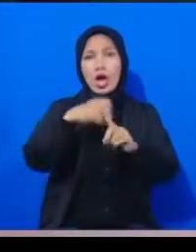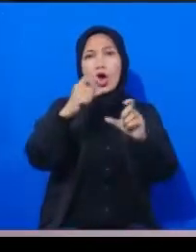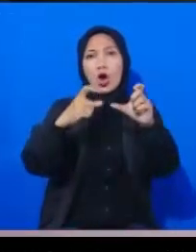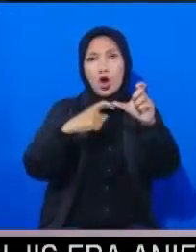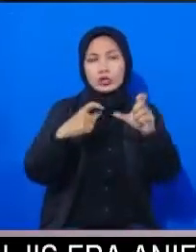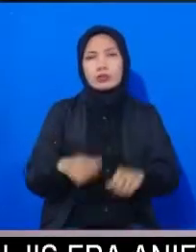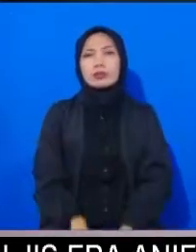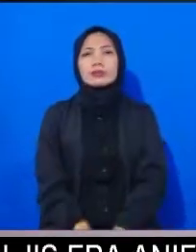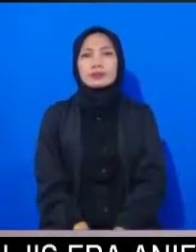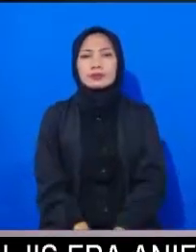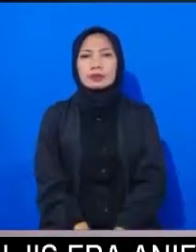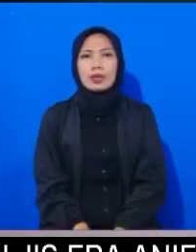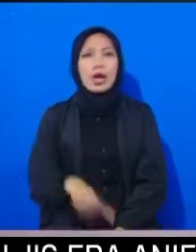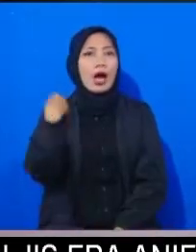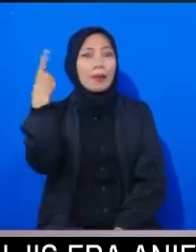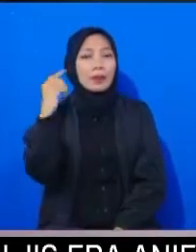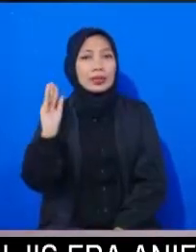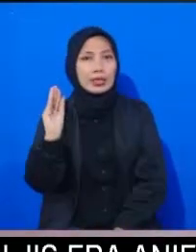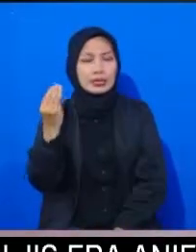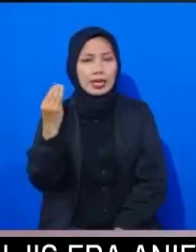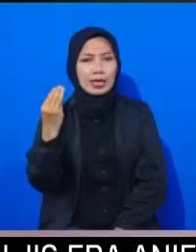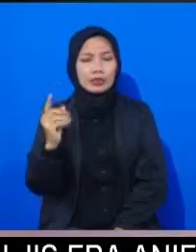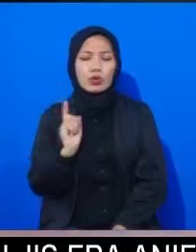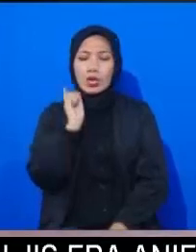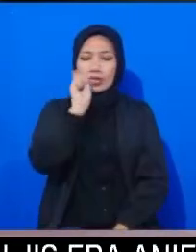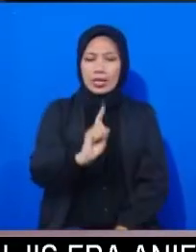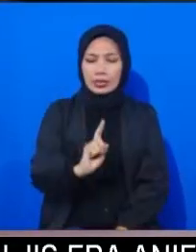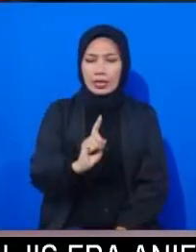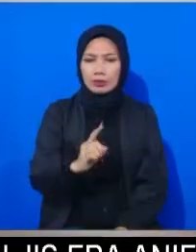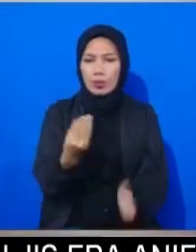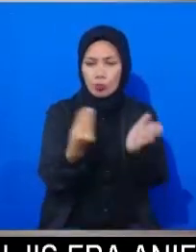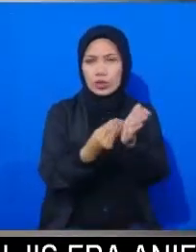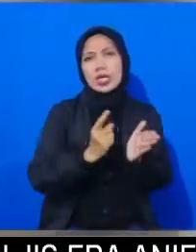Pemerintah Provinsi DKI Jakarta pun menindaklanjuti isu ini.